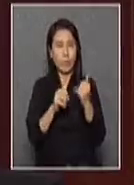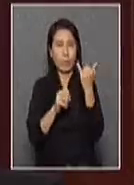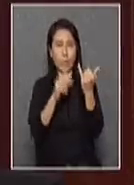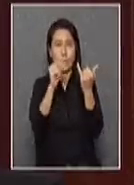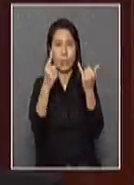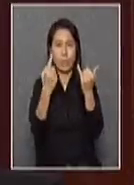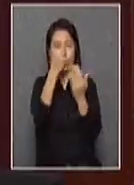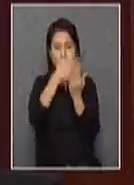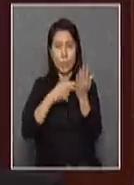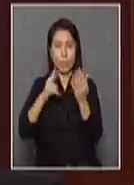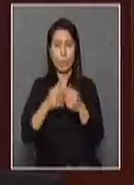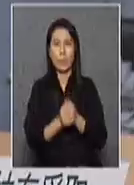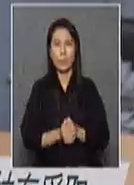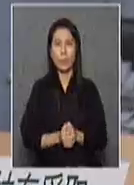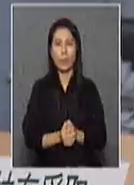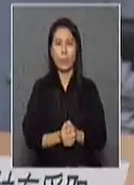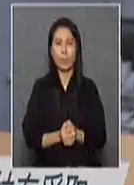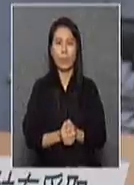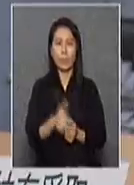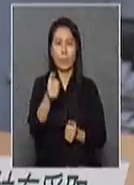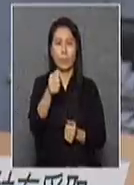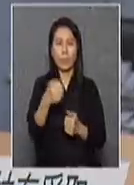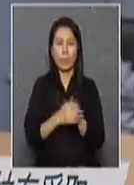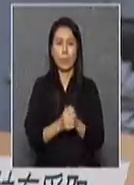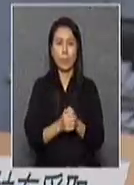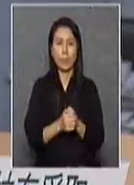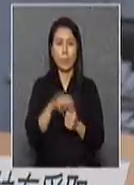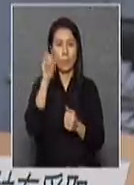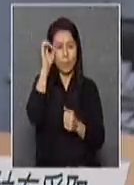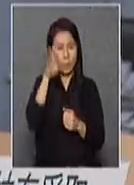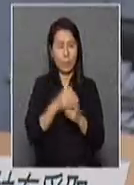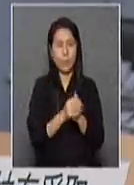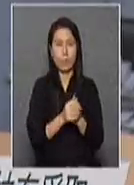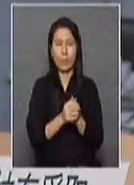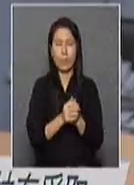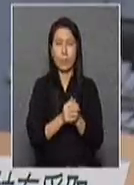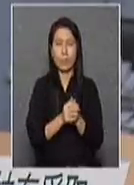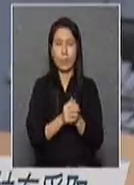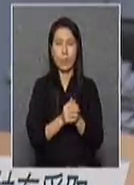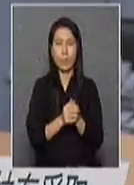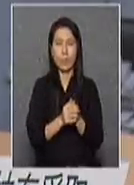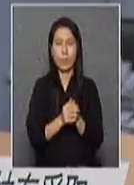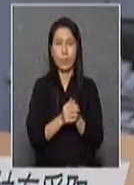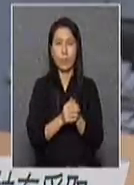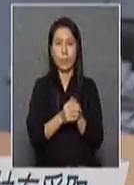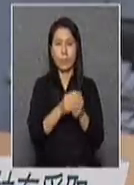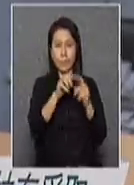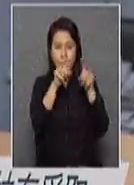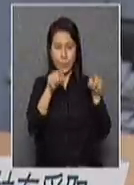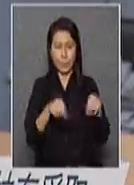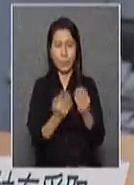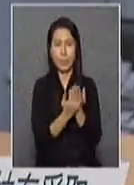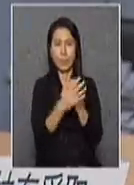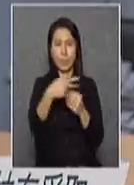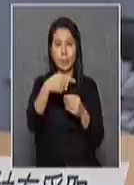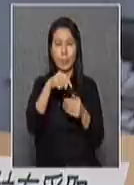671項修正案。 代理主席，我動議載列於講稿附錄二的第